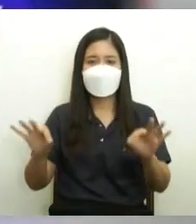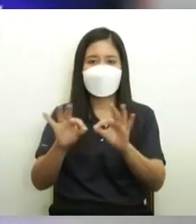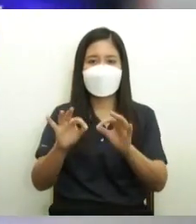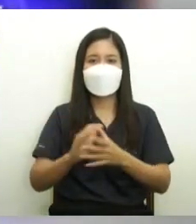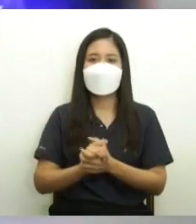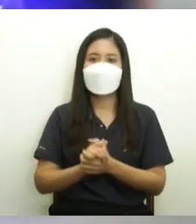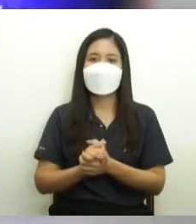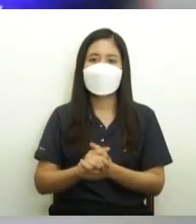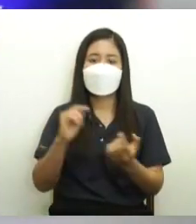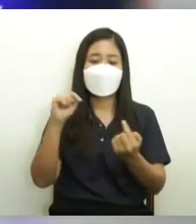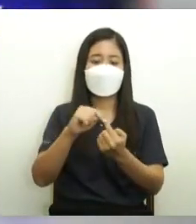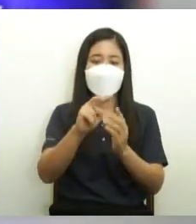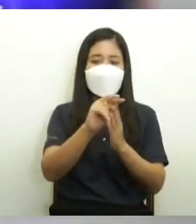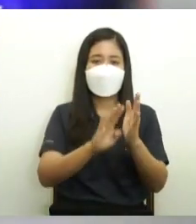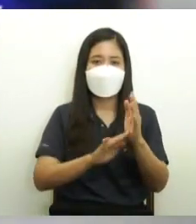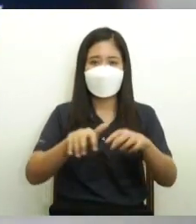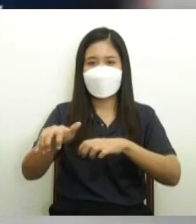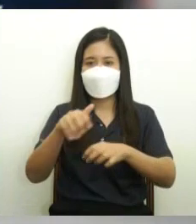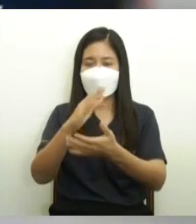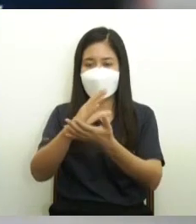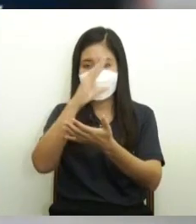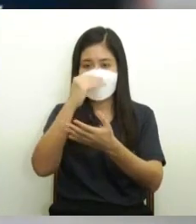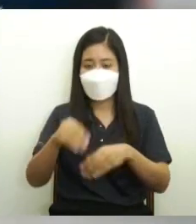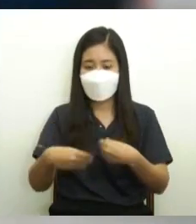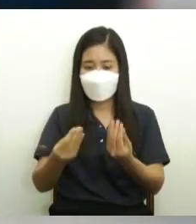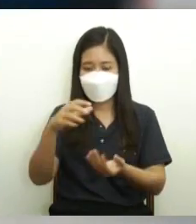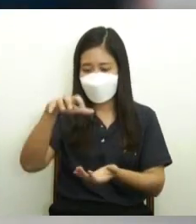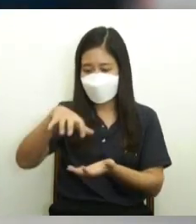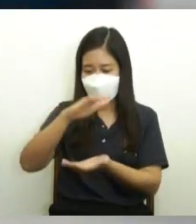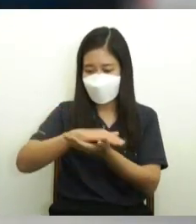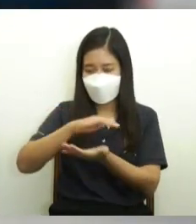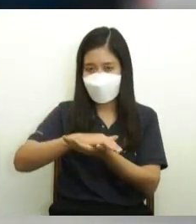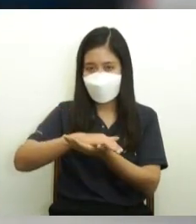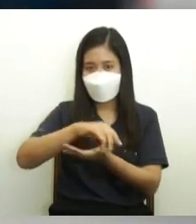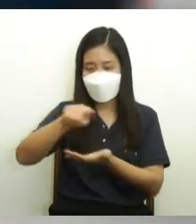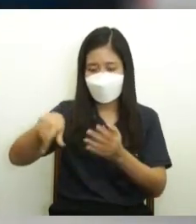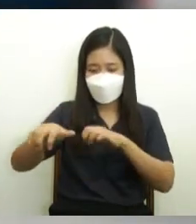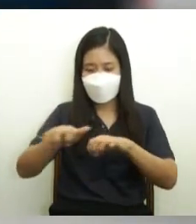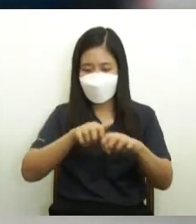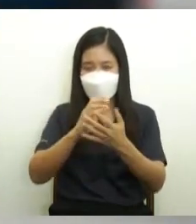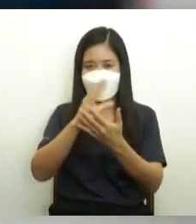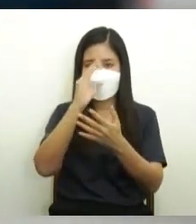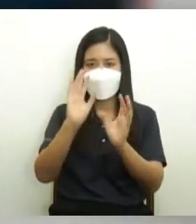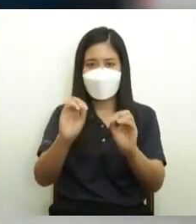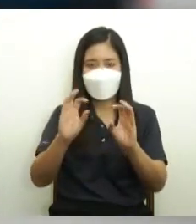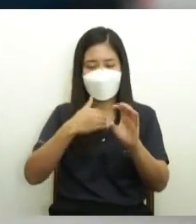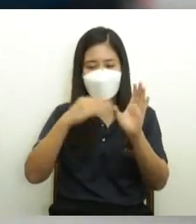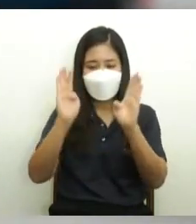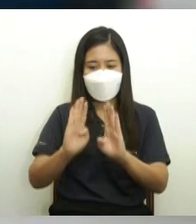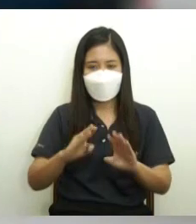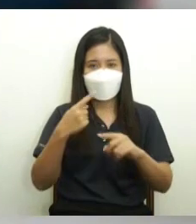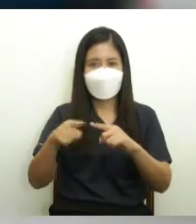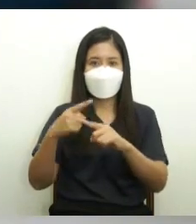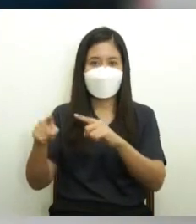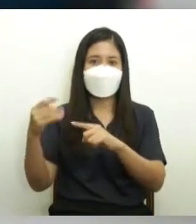ได้ตอบสนองนโยบายการจัดการศึกษาโดยให้สถานศึกษาในสังกัดได้จัดการเรียนการสอนอย่างหลากหลายรูปแบบ